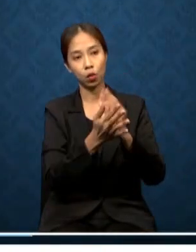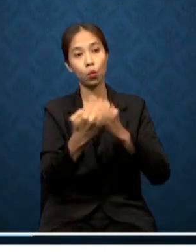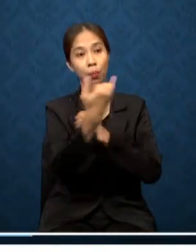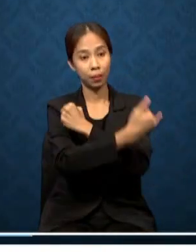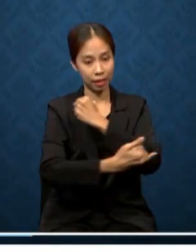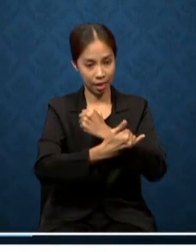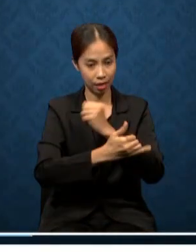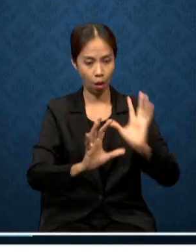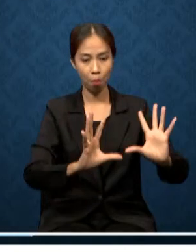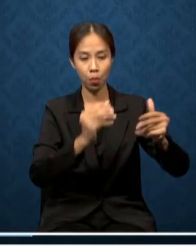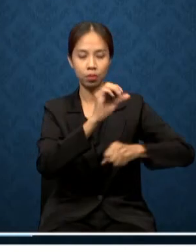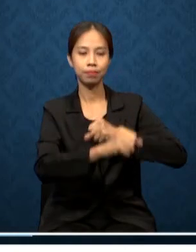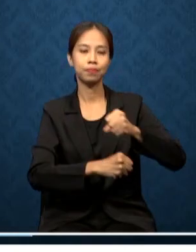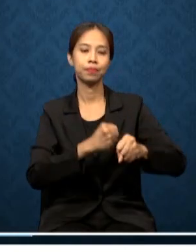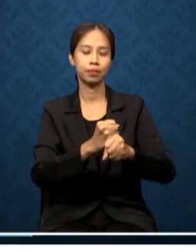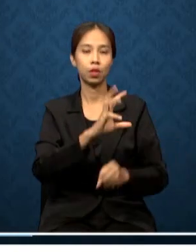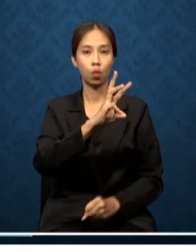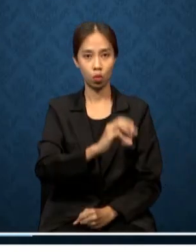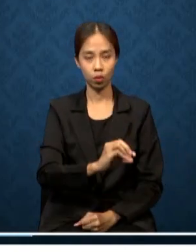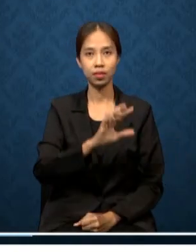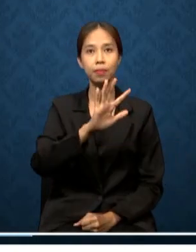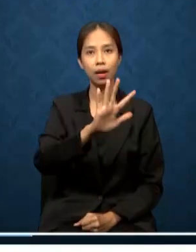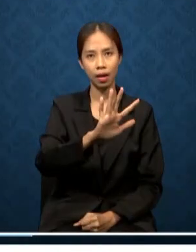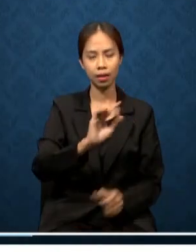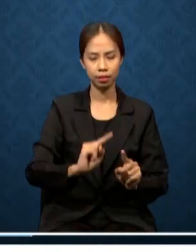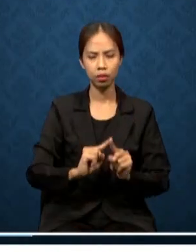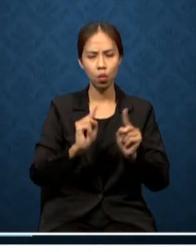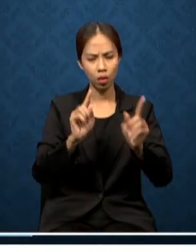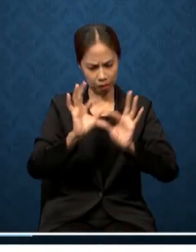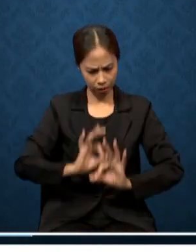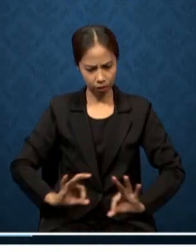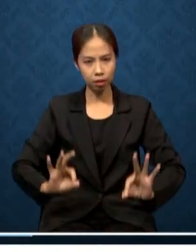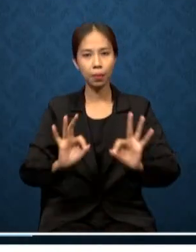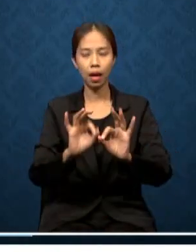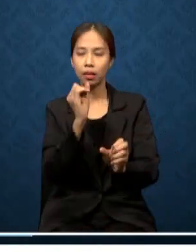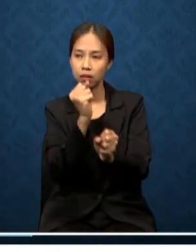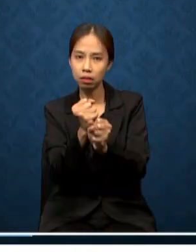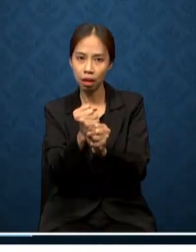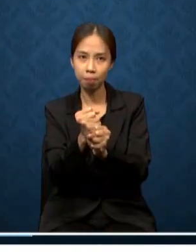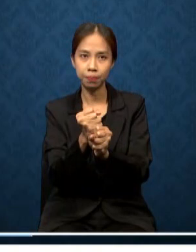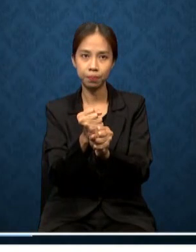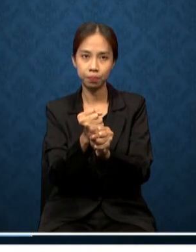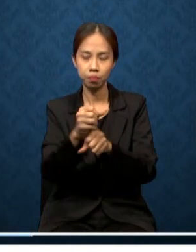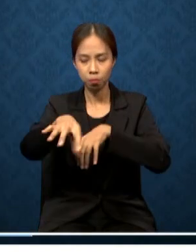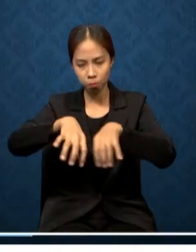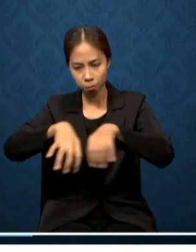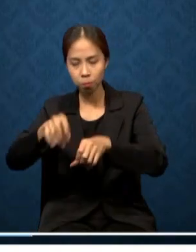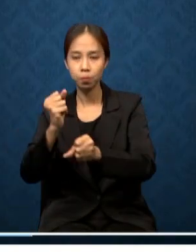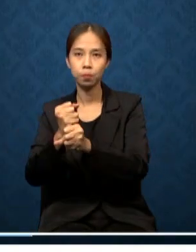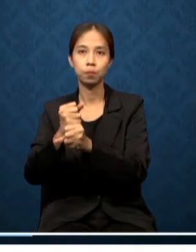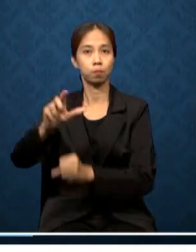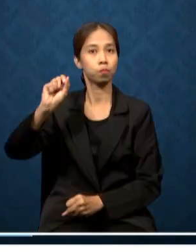2565แต่ก็ยังมีความจำเป็นที่จะต้องดำเนินการอย่างเร่งด่วน